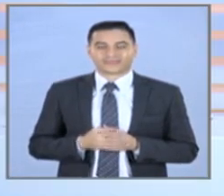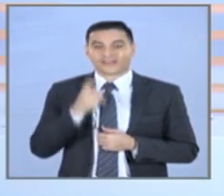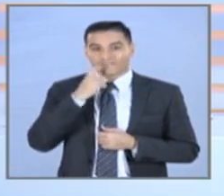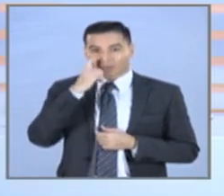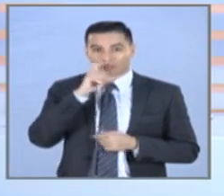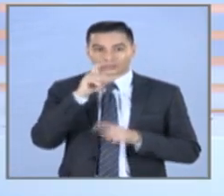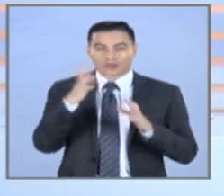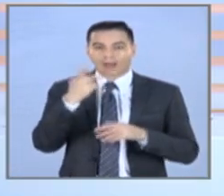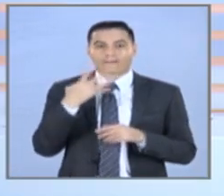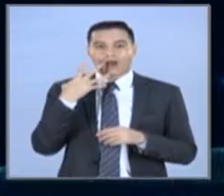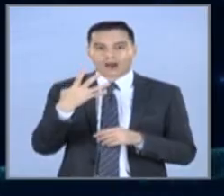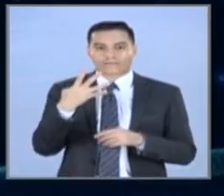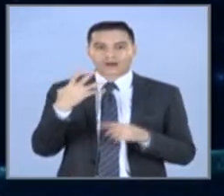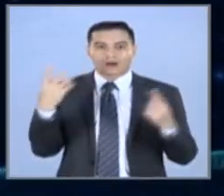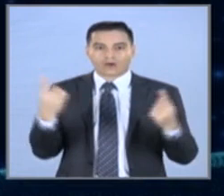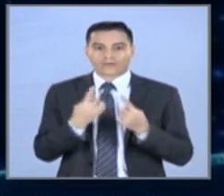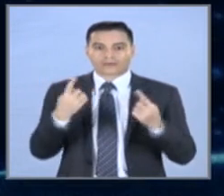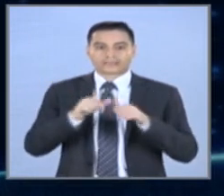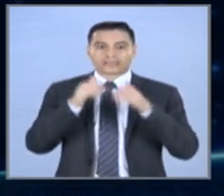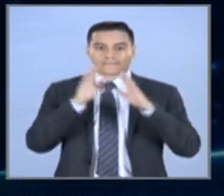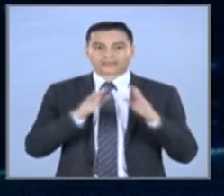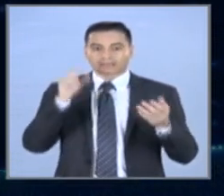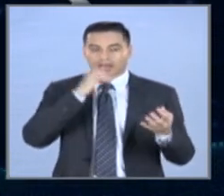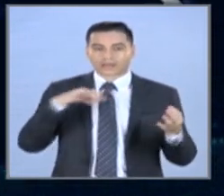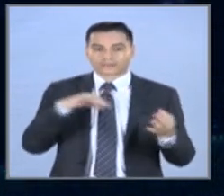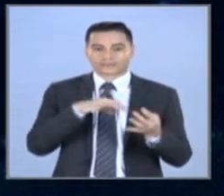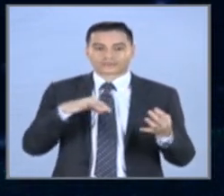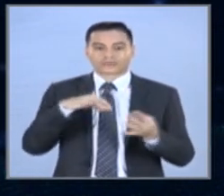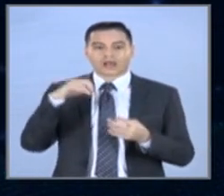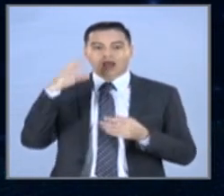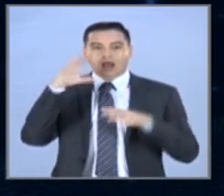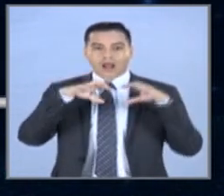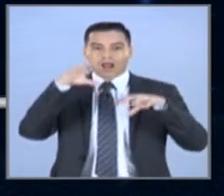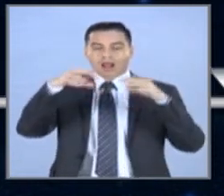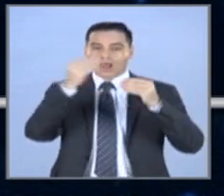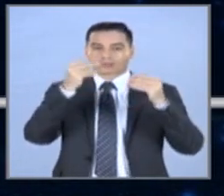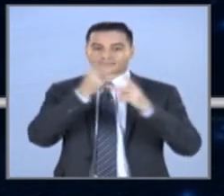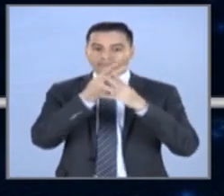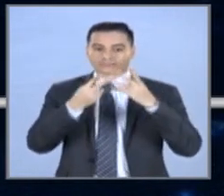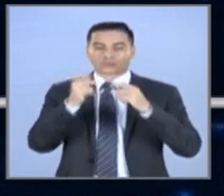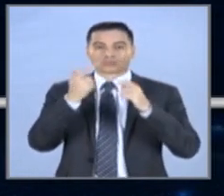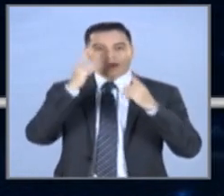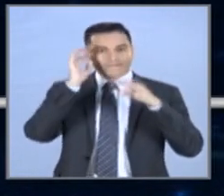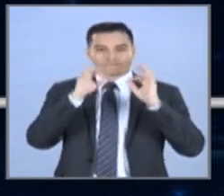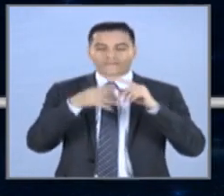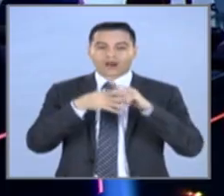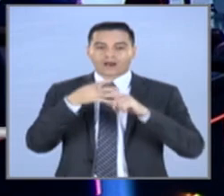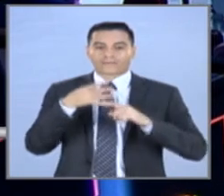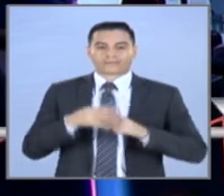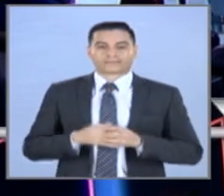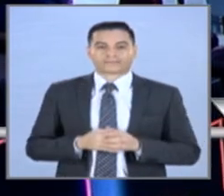فقرة الفنون أربع أسئلة: سينما ومسرح، أغاني وموسيقى، لوحات ومعالم، وسرعة